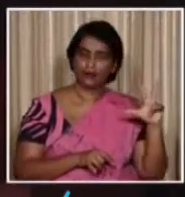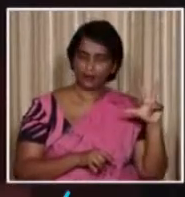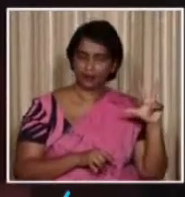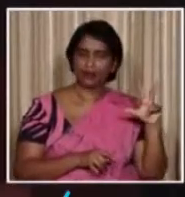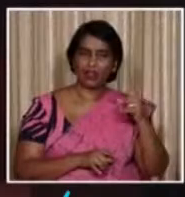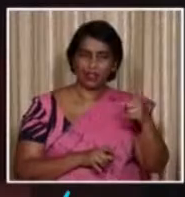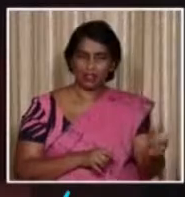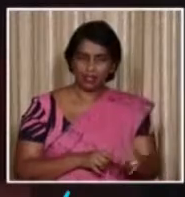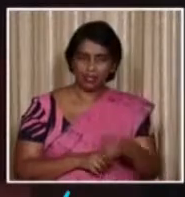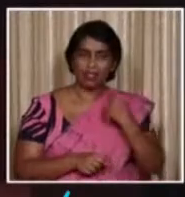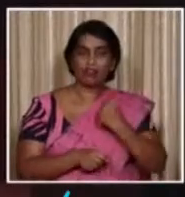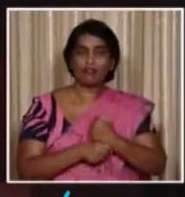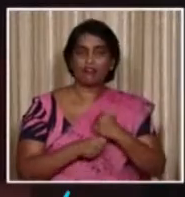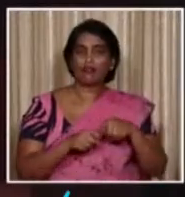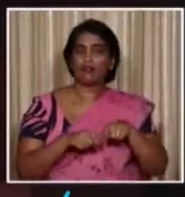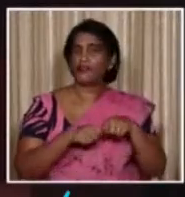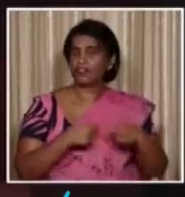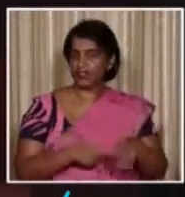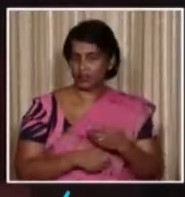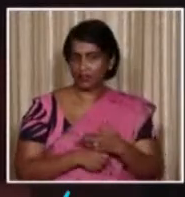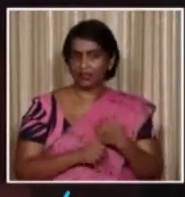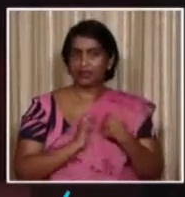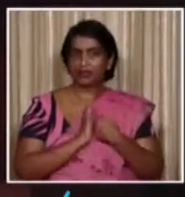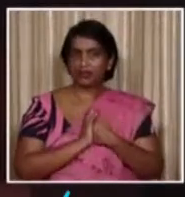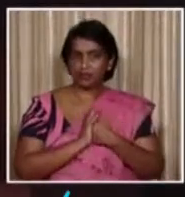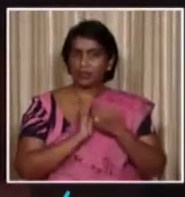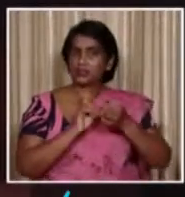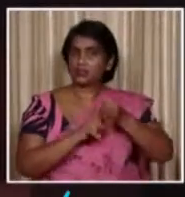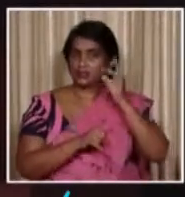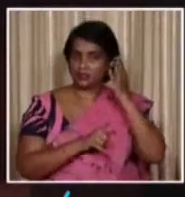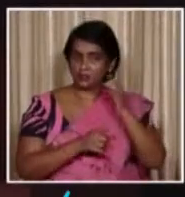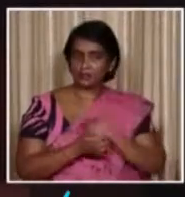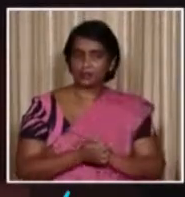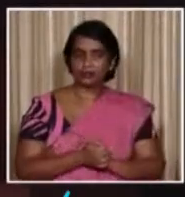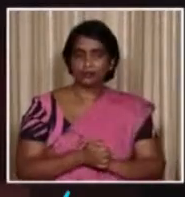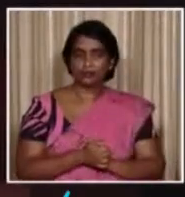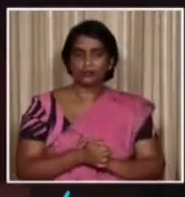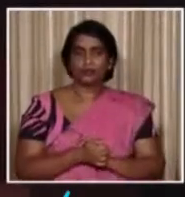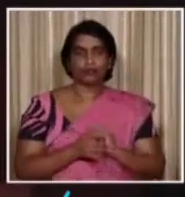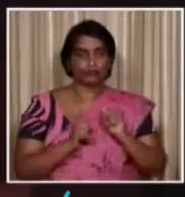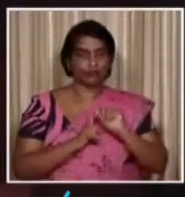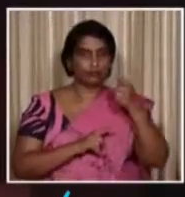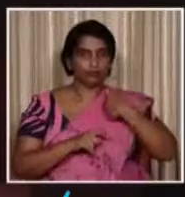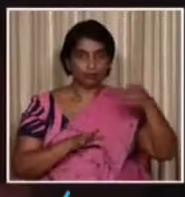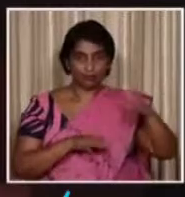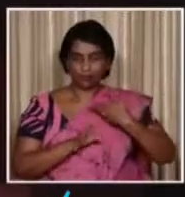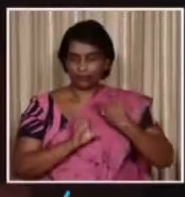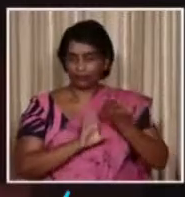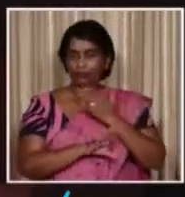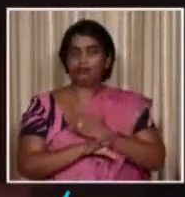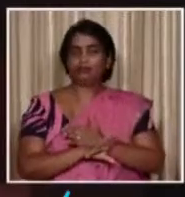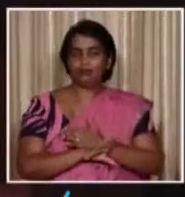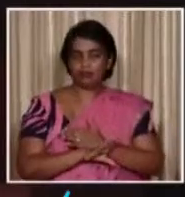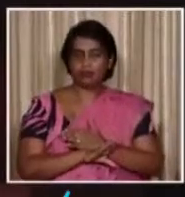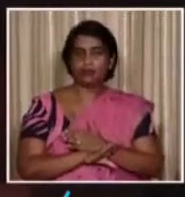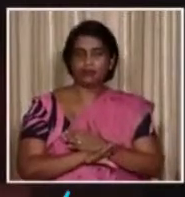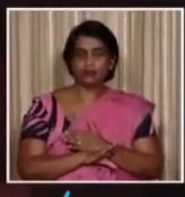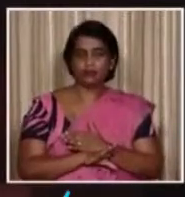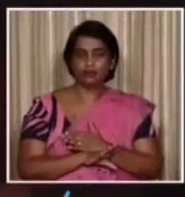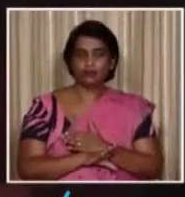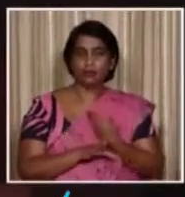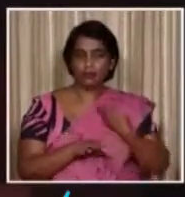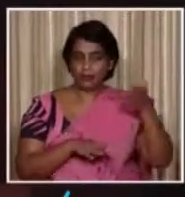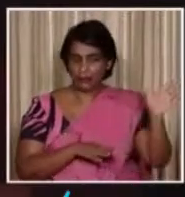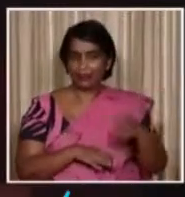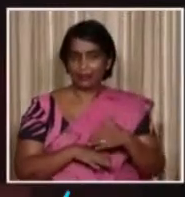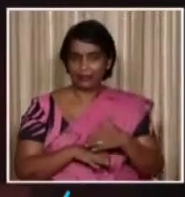එක දවසක රාජ්‍ය වියදම. දැන් ගරු සභාපතිතුමනි, මම මේ සභාගරුවට එන්නේ ඉස්සෙල්ලා සමායන සභාගරුවට ආපු